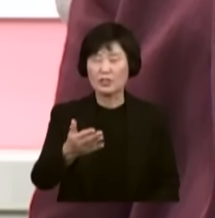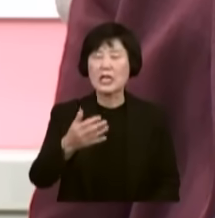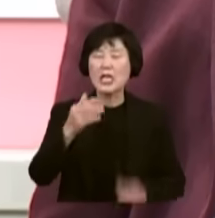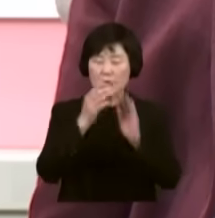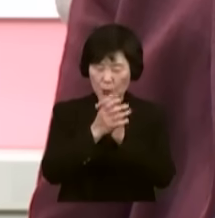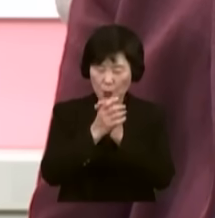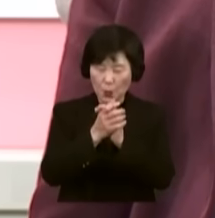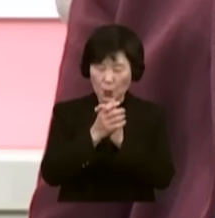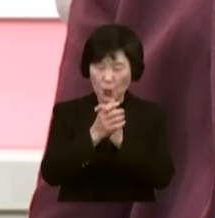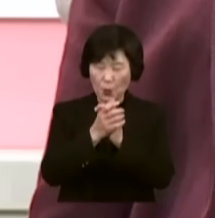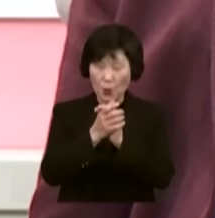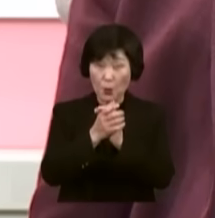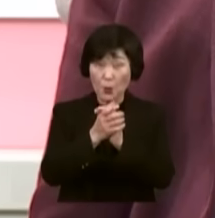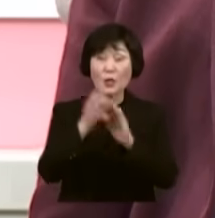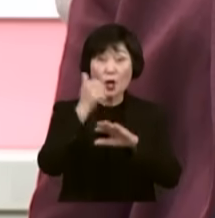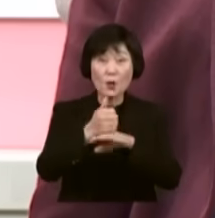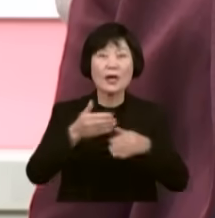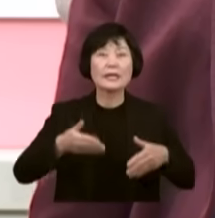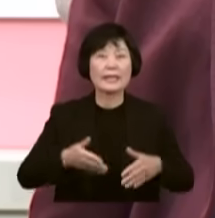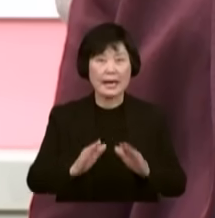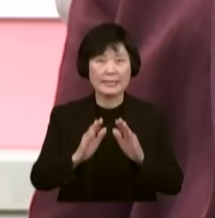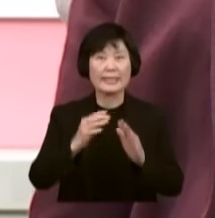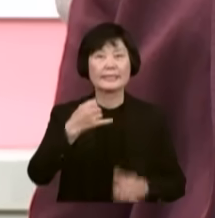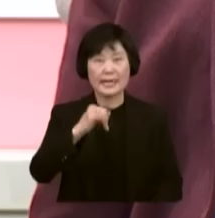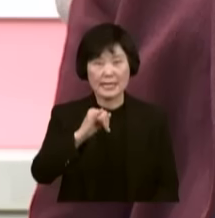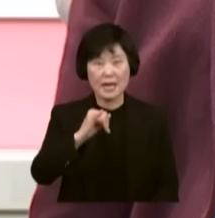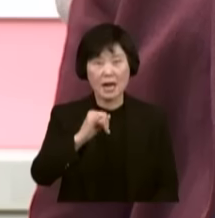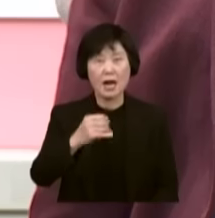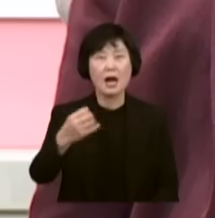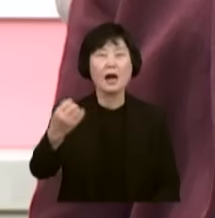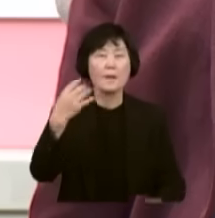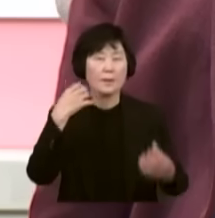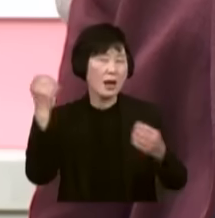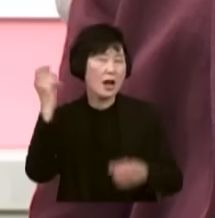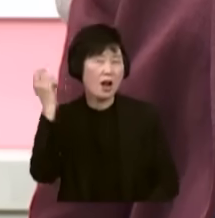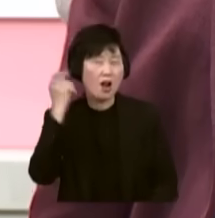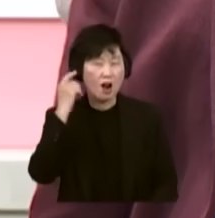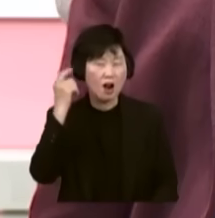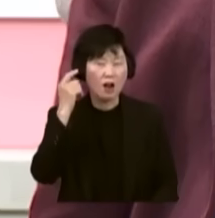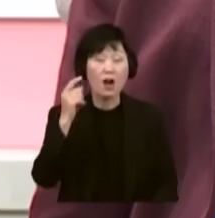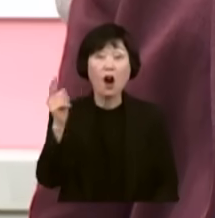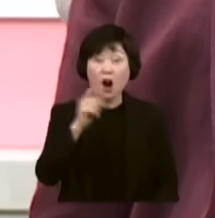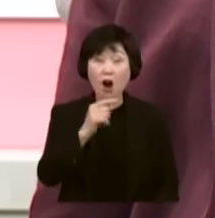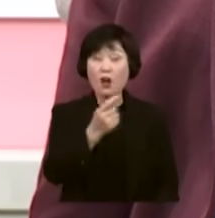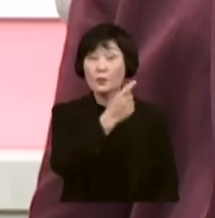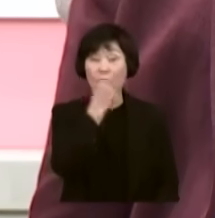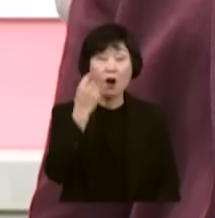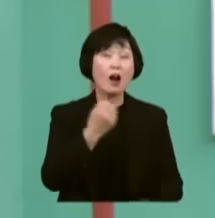기도로 태어난 내 새끼야. 이 얘기를 이제 계속 들으니까. 예. 그리고 또 아빠가 어딜 가나 간증 스토리가 이